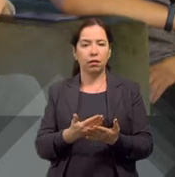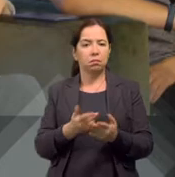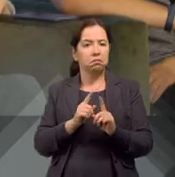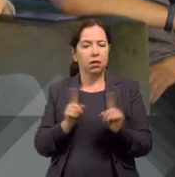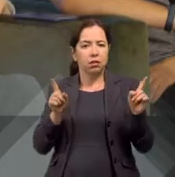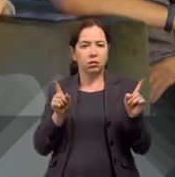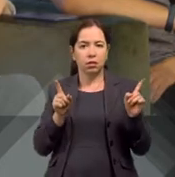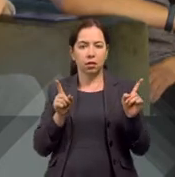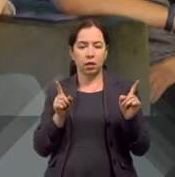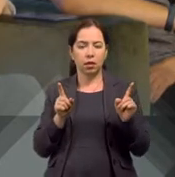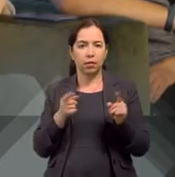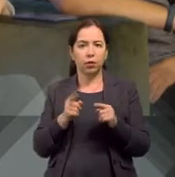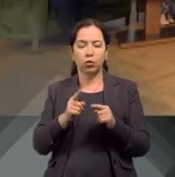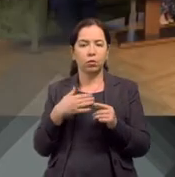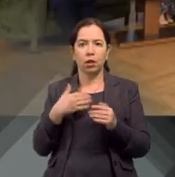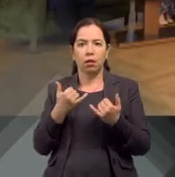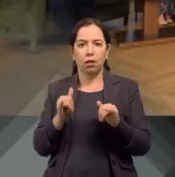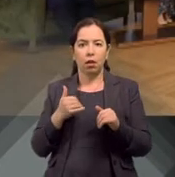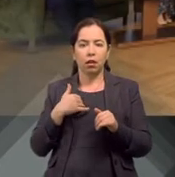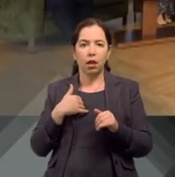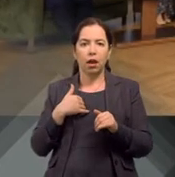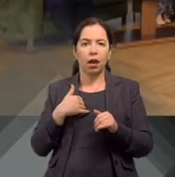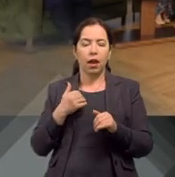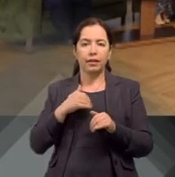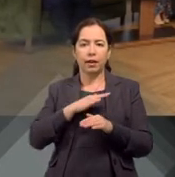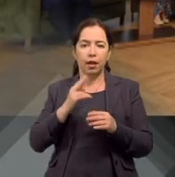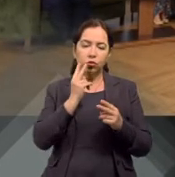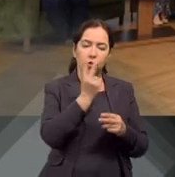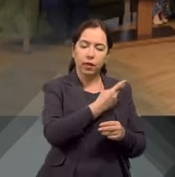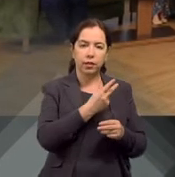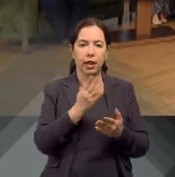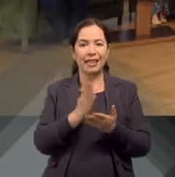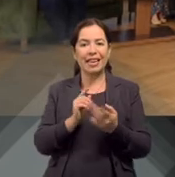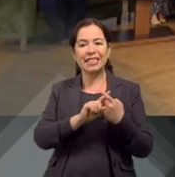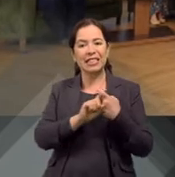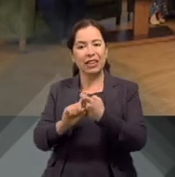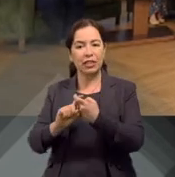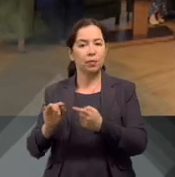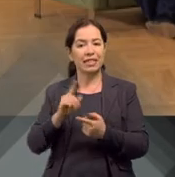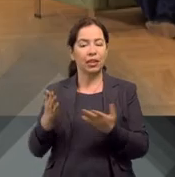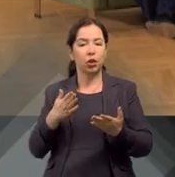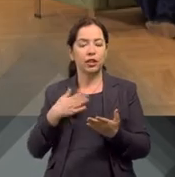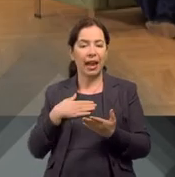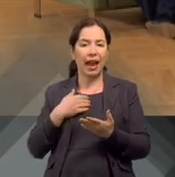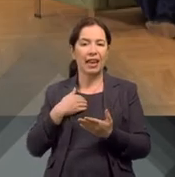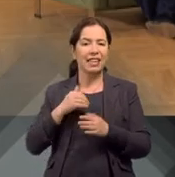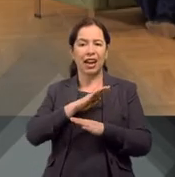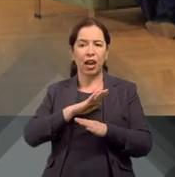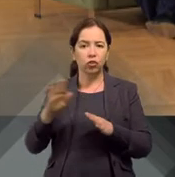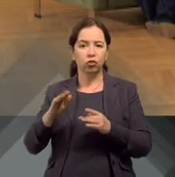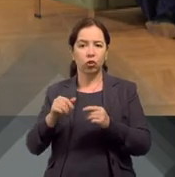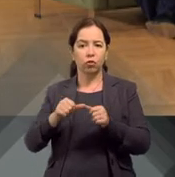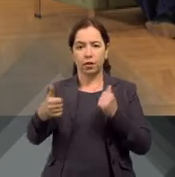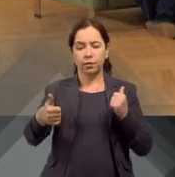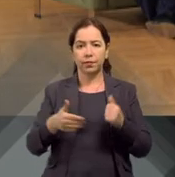пронзительный, впечатляющий, я не хочу отводить глаз. То есть зависимость, из которой я не хотел бы выходить. И